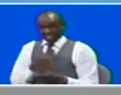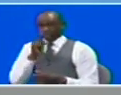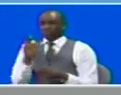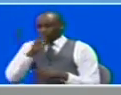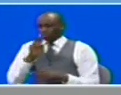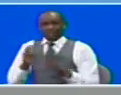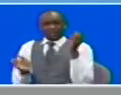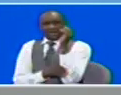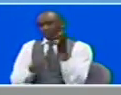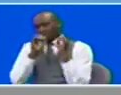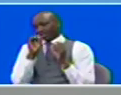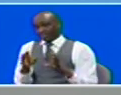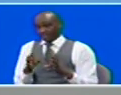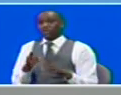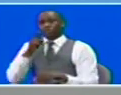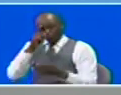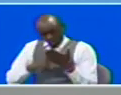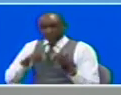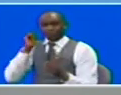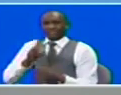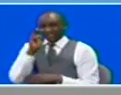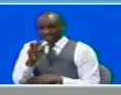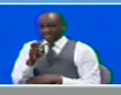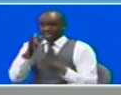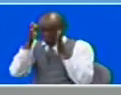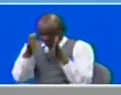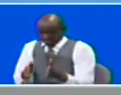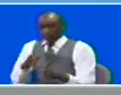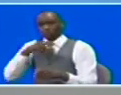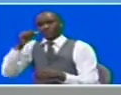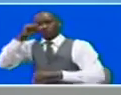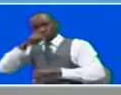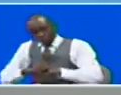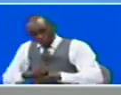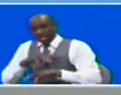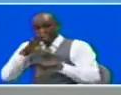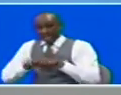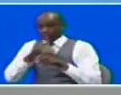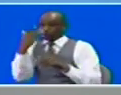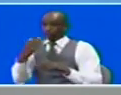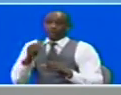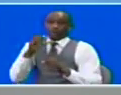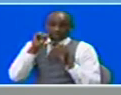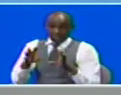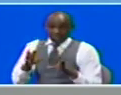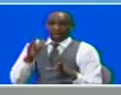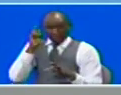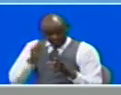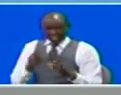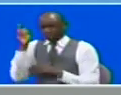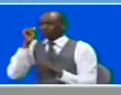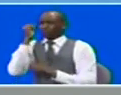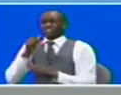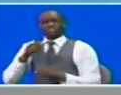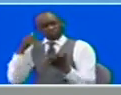kutumika. Kitu ambacho wanafaa kuangalia ni kama mtu alienda shule, amepata hicho cheti, na haifai kutumika kisiasa.